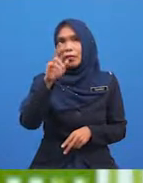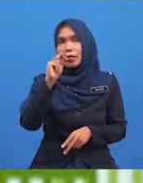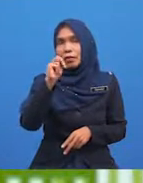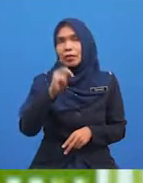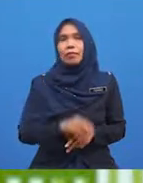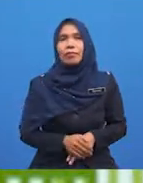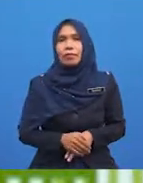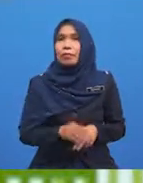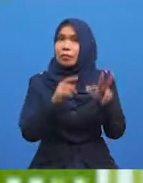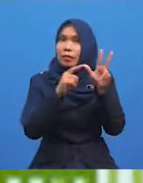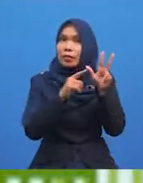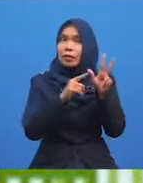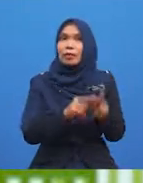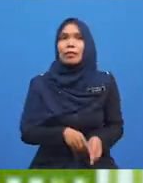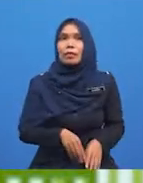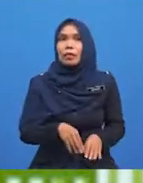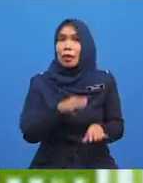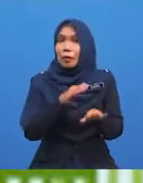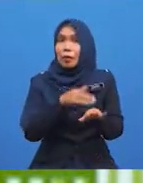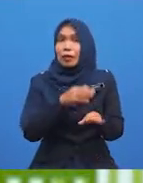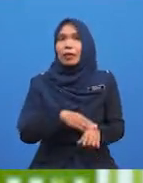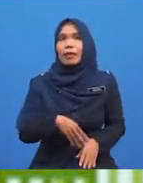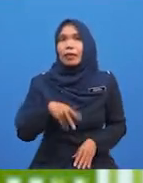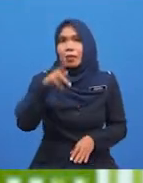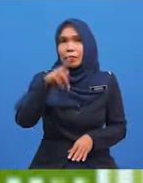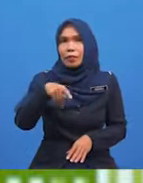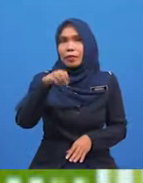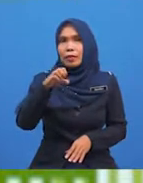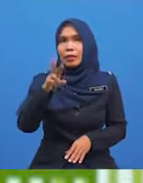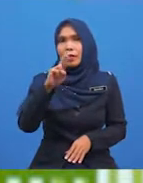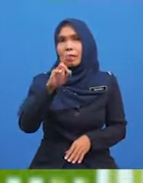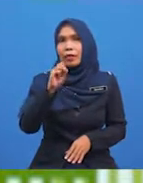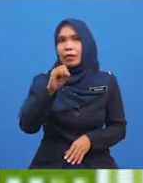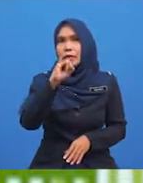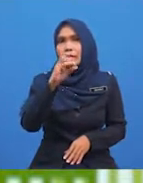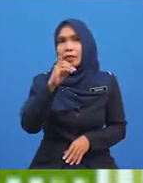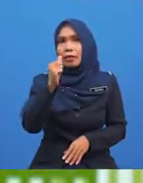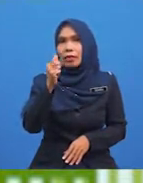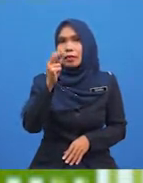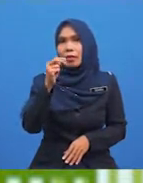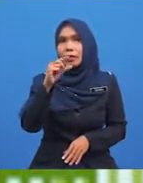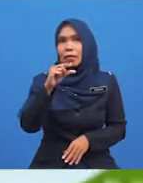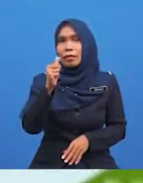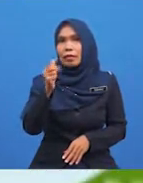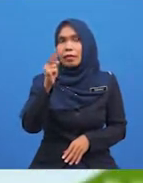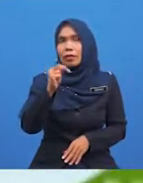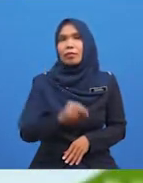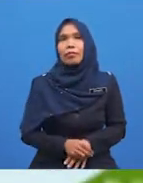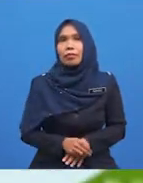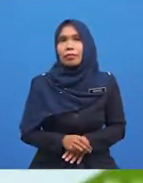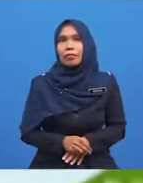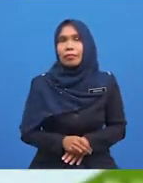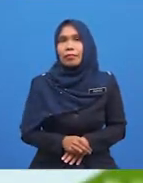Hak ini tidak perlu diikuti walaupun dinasihati Perdana Menteri.